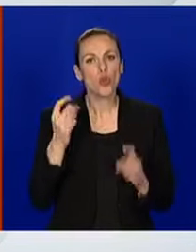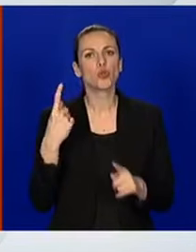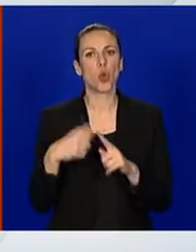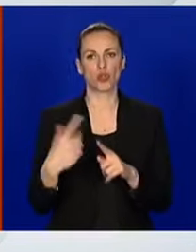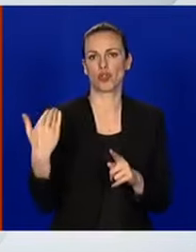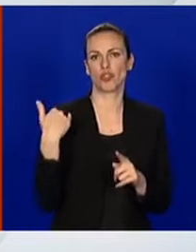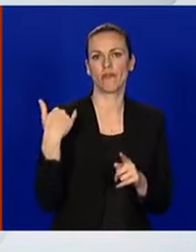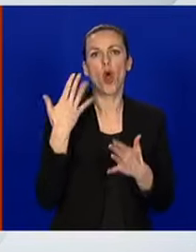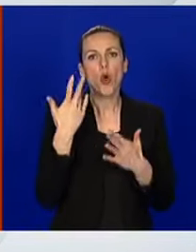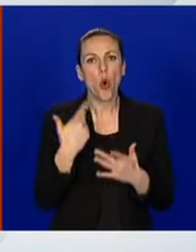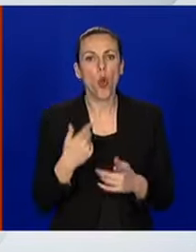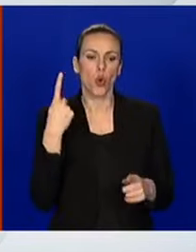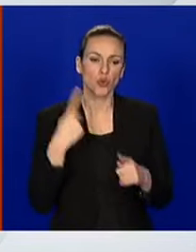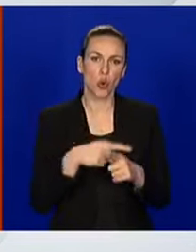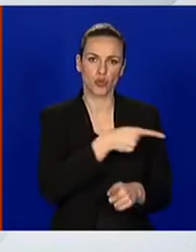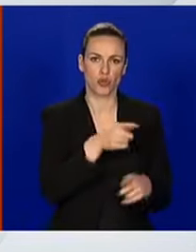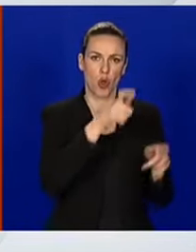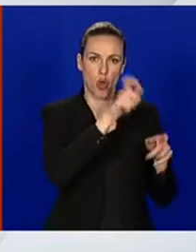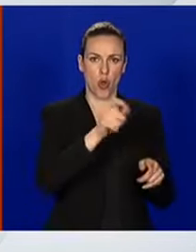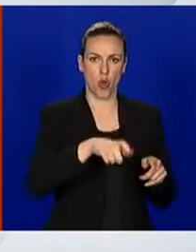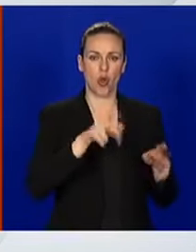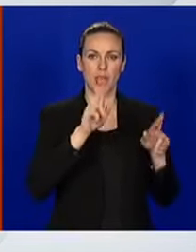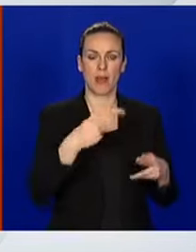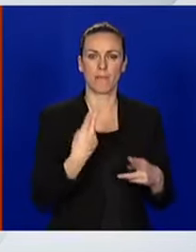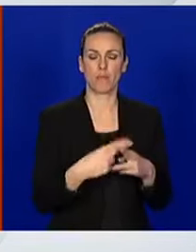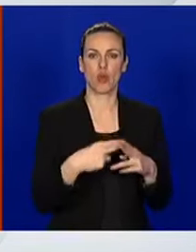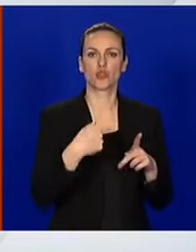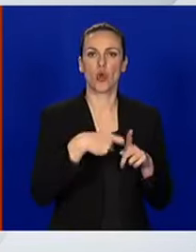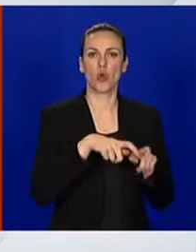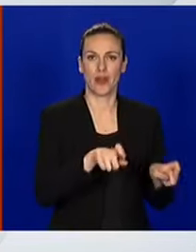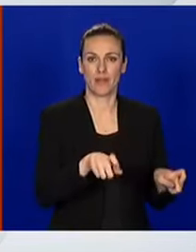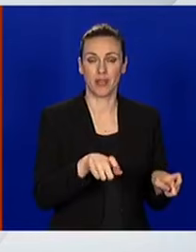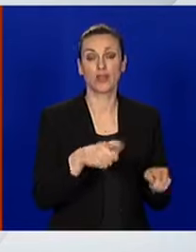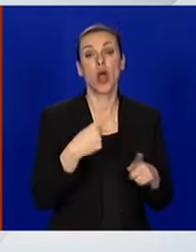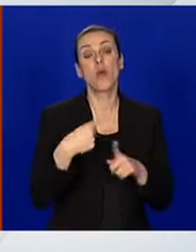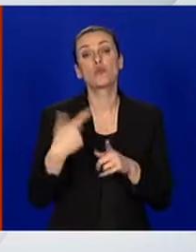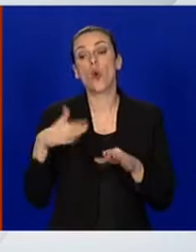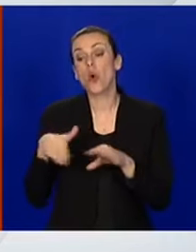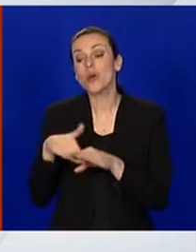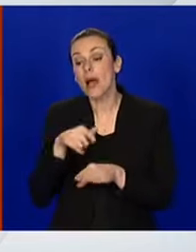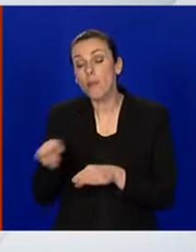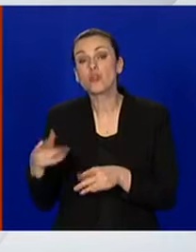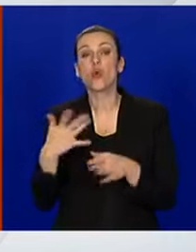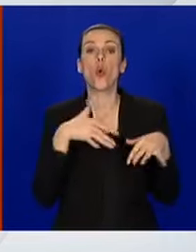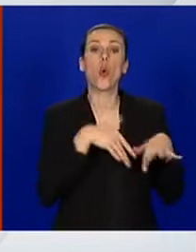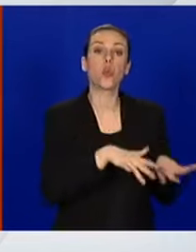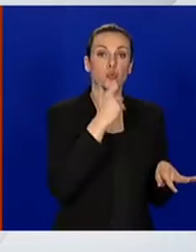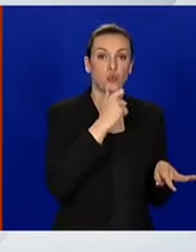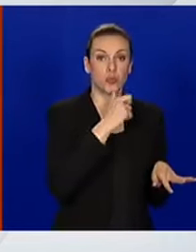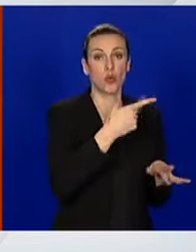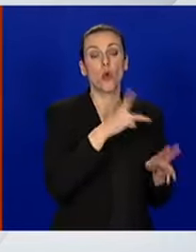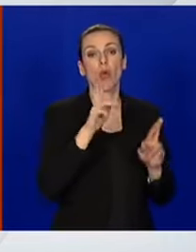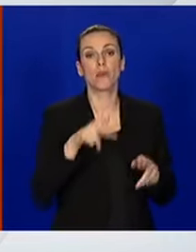oko toga koliko je štićenika i koliko je djelatnika eventualno